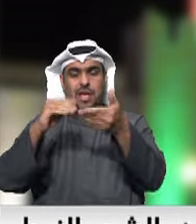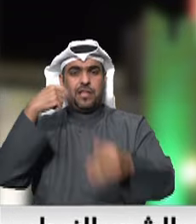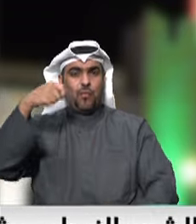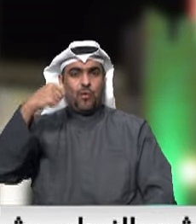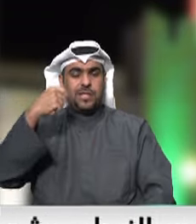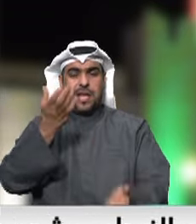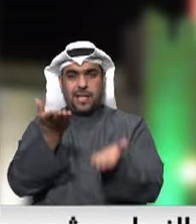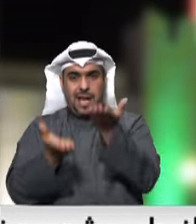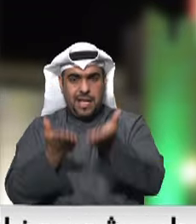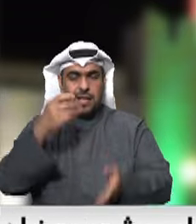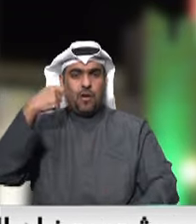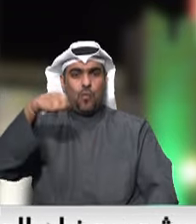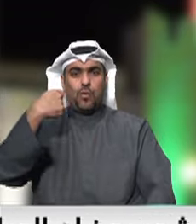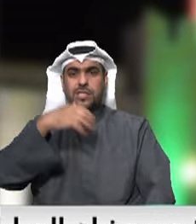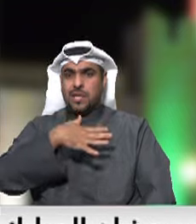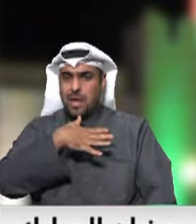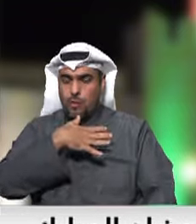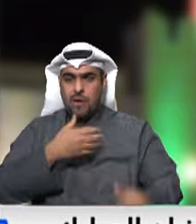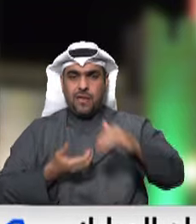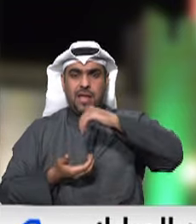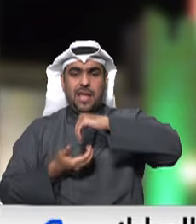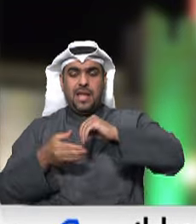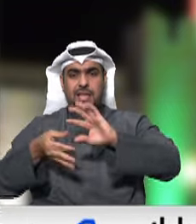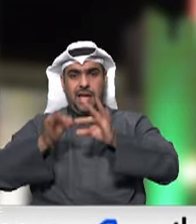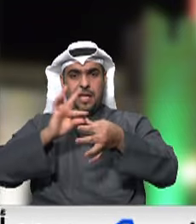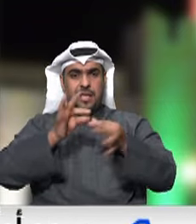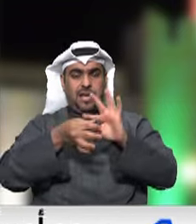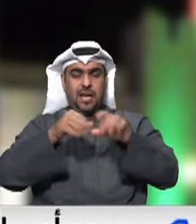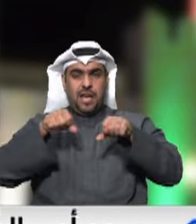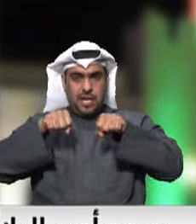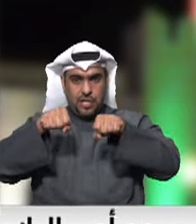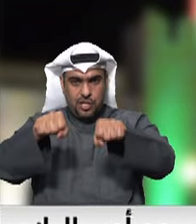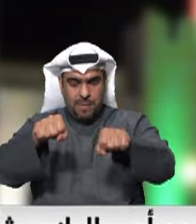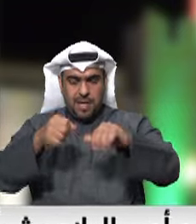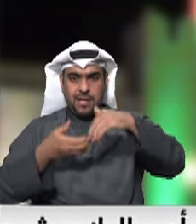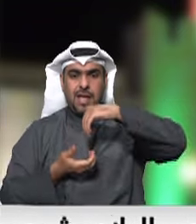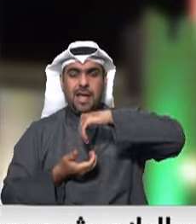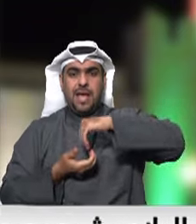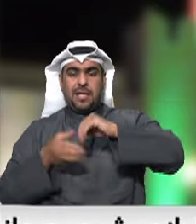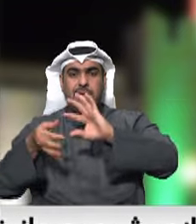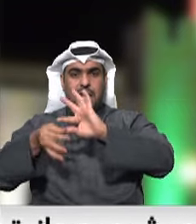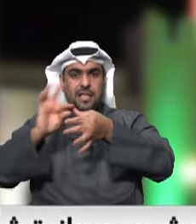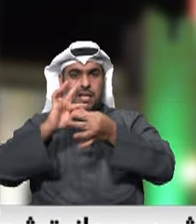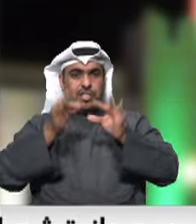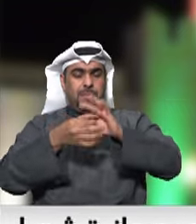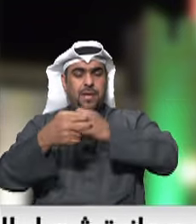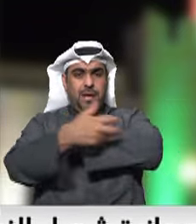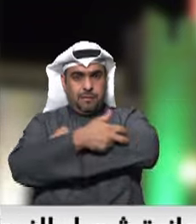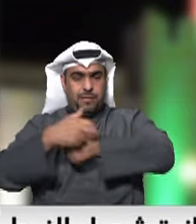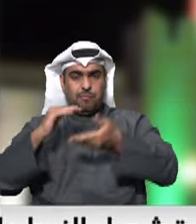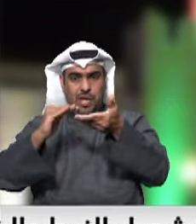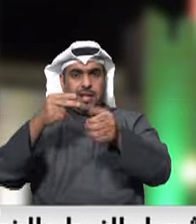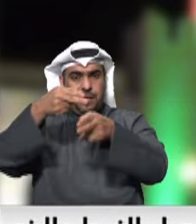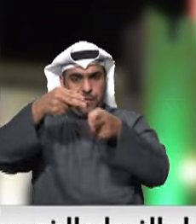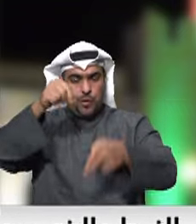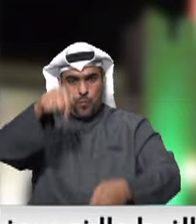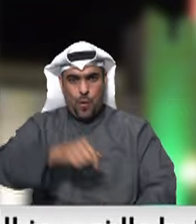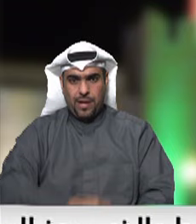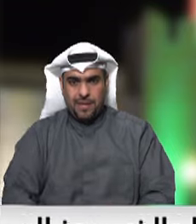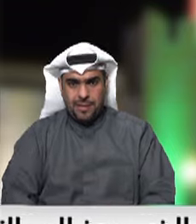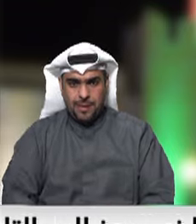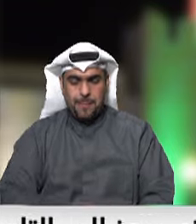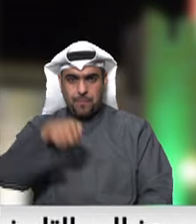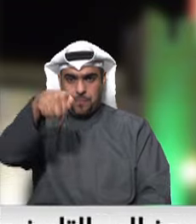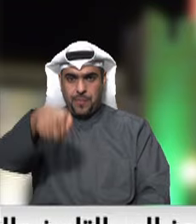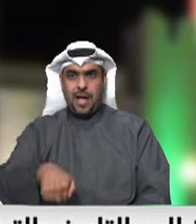والشؤون الاسلاميه اتحاد الجمعيات التعاونيه الاستهلاكيه واتحاد الجمعيات والمبرات الخيريه الكويتيه وتاتي هذه